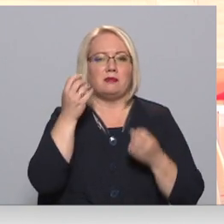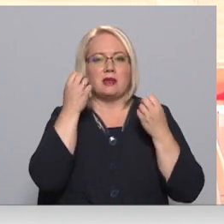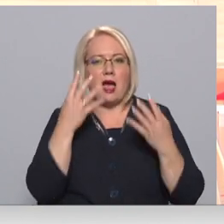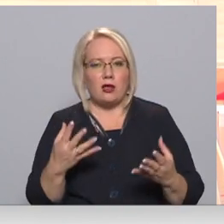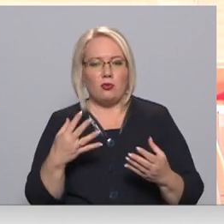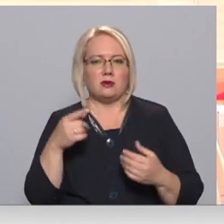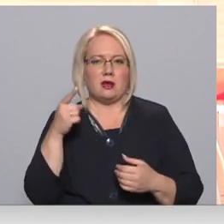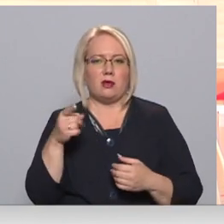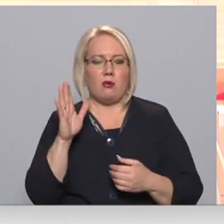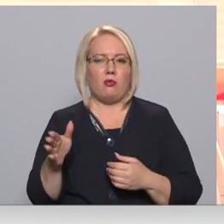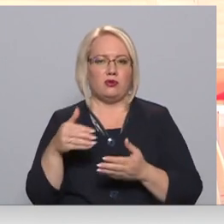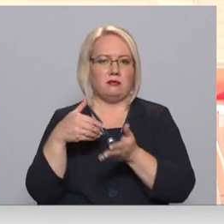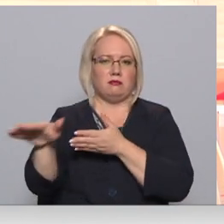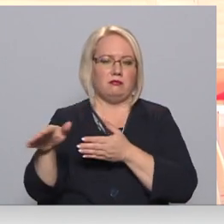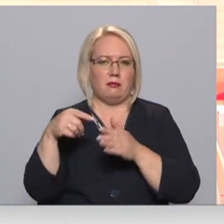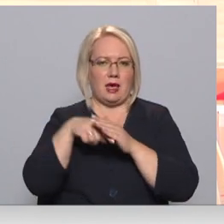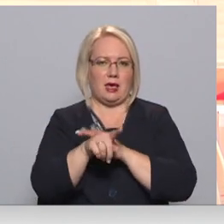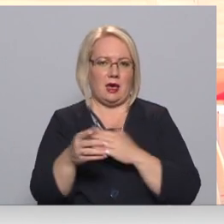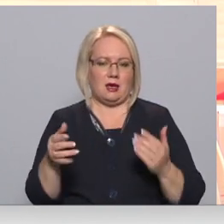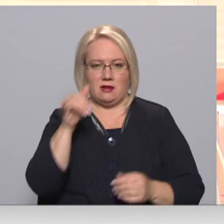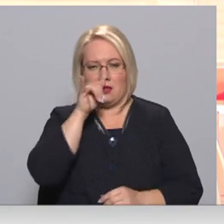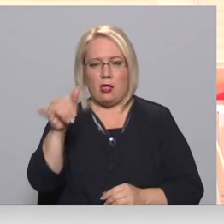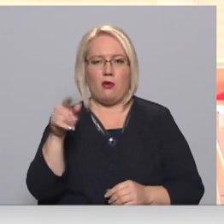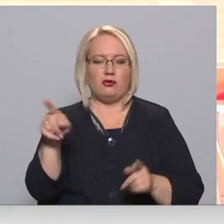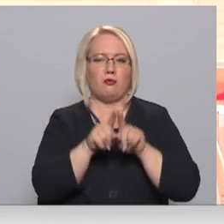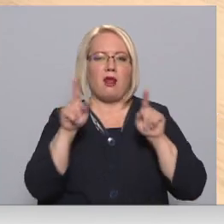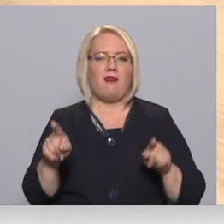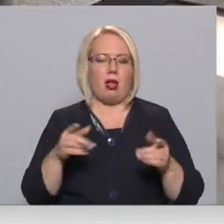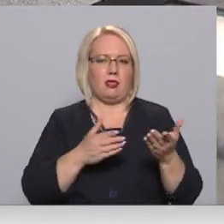izraidīts jau pie ieejas. Viņam tas būs vienkārši liekas gājiens kaut